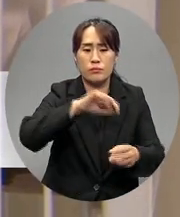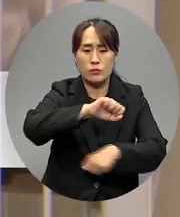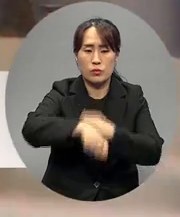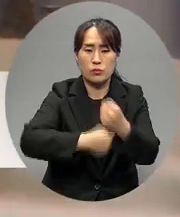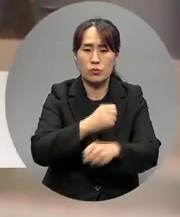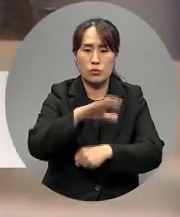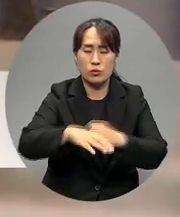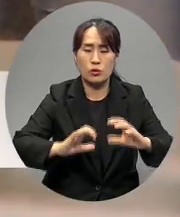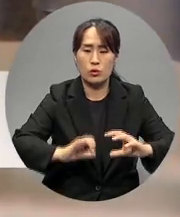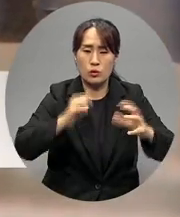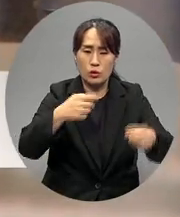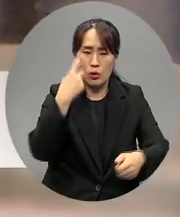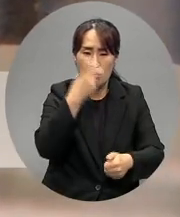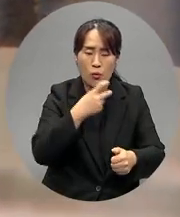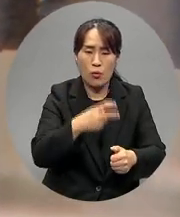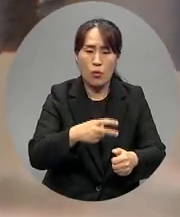청주동물원은